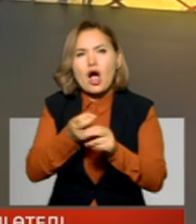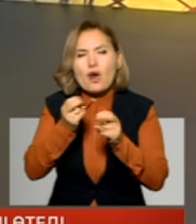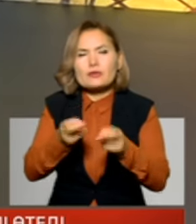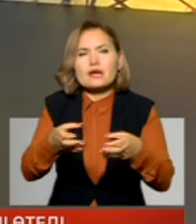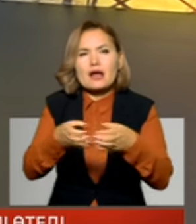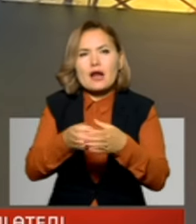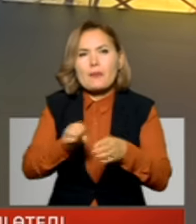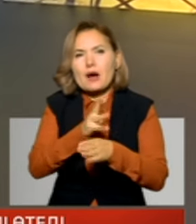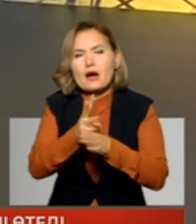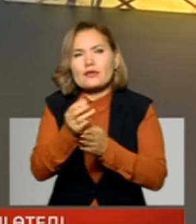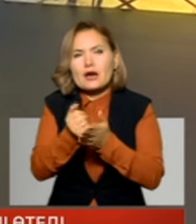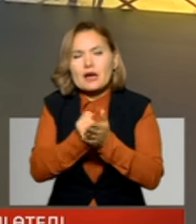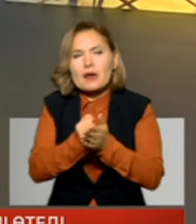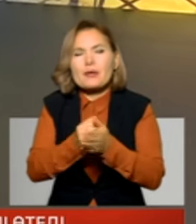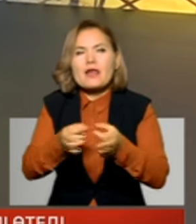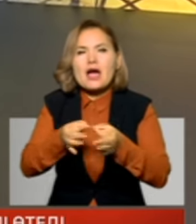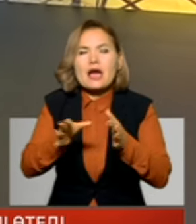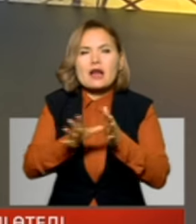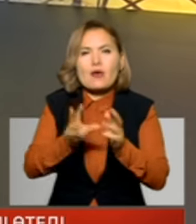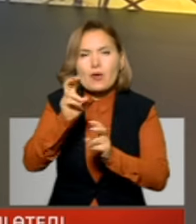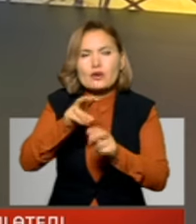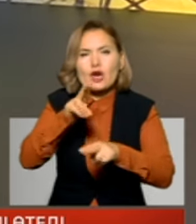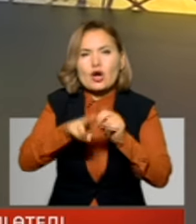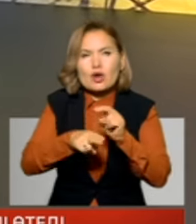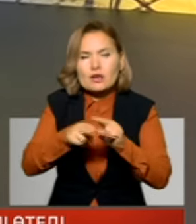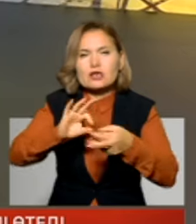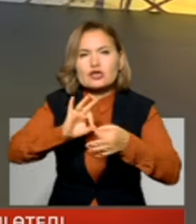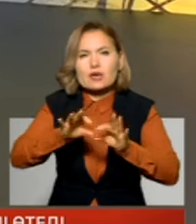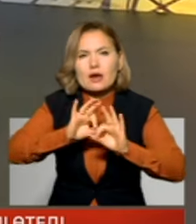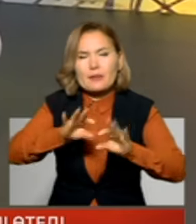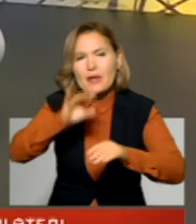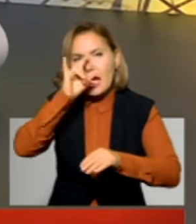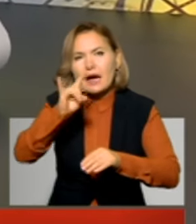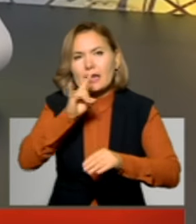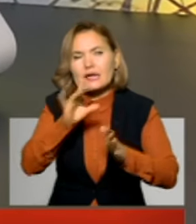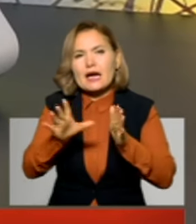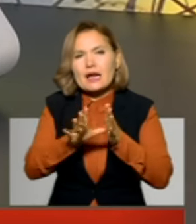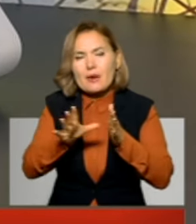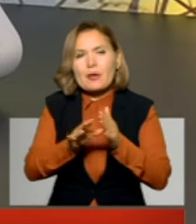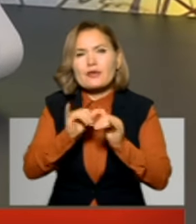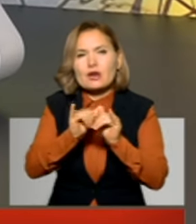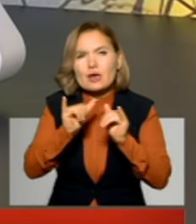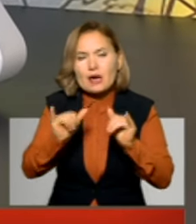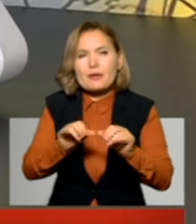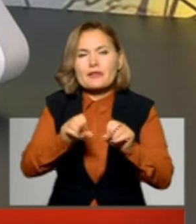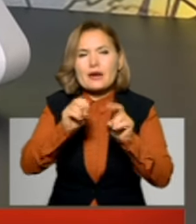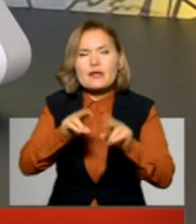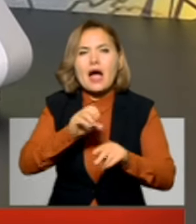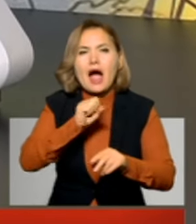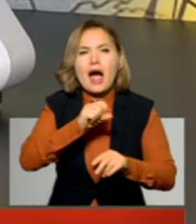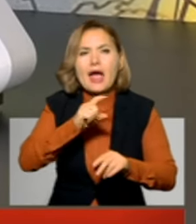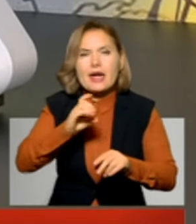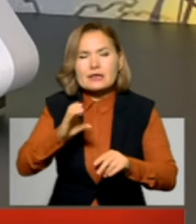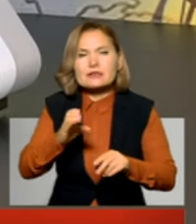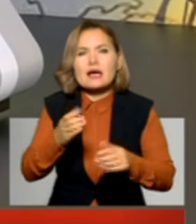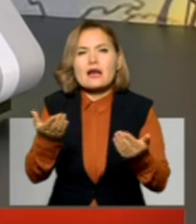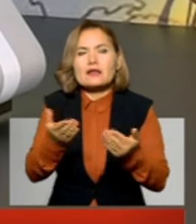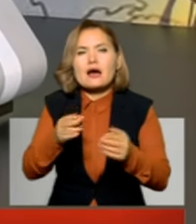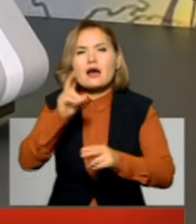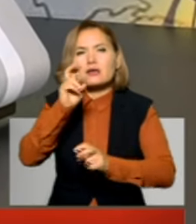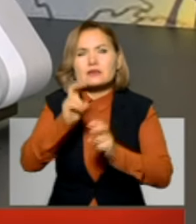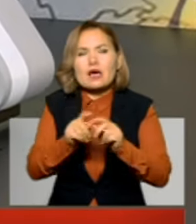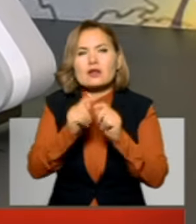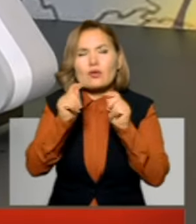ету, АЭС құрылысына дайындығын айтты. Сонымен елдің энергия секторын дамыту үшін АЭС салудың қандай тиімді тұстары